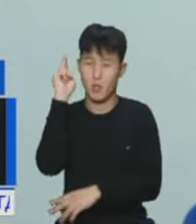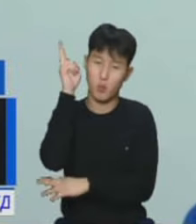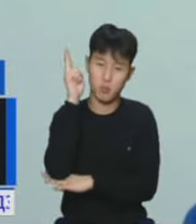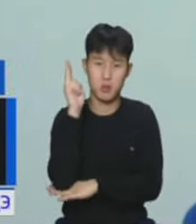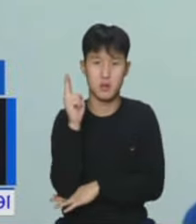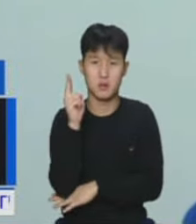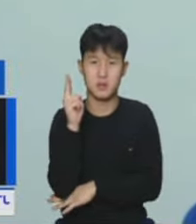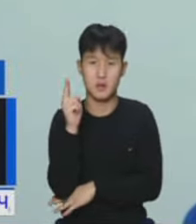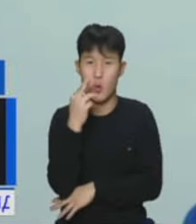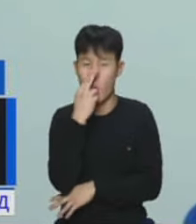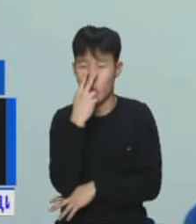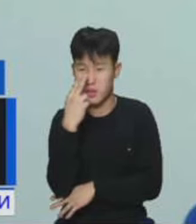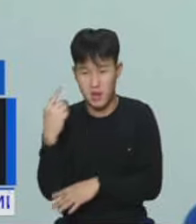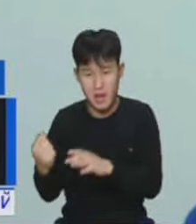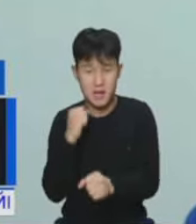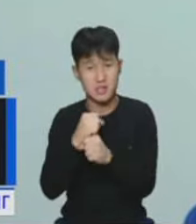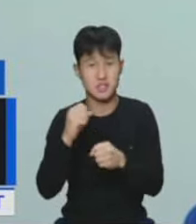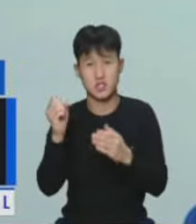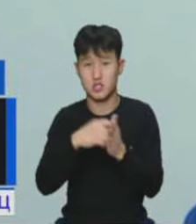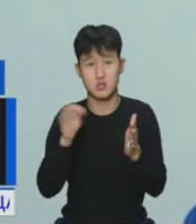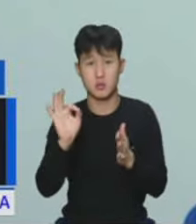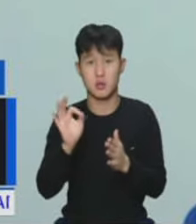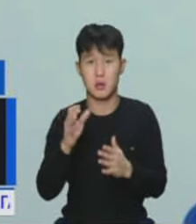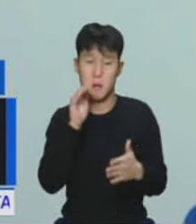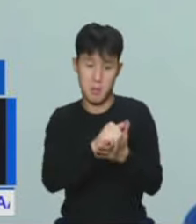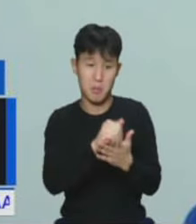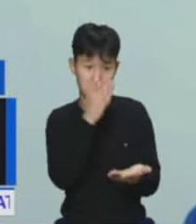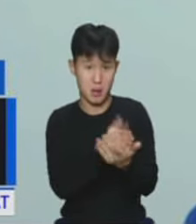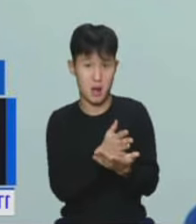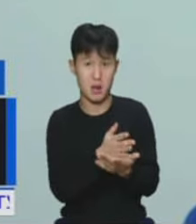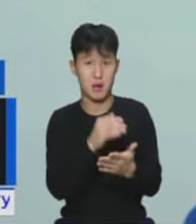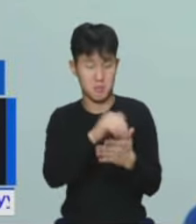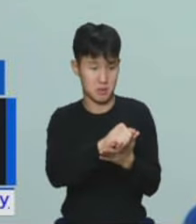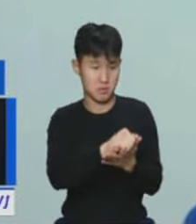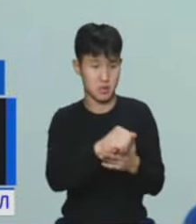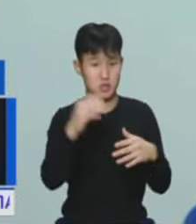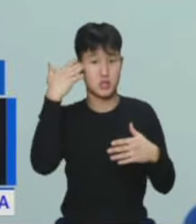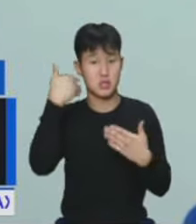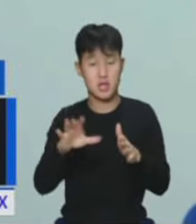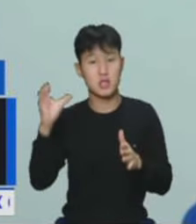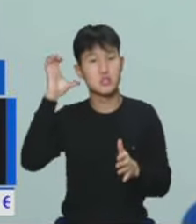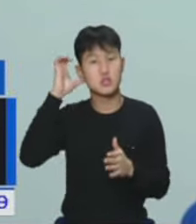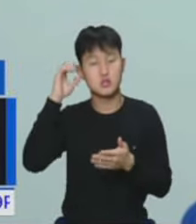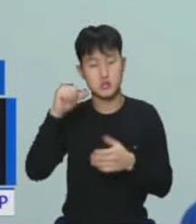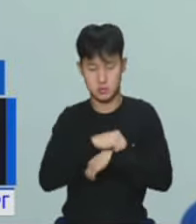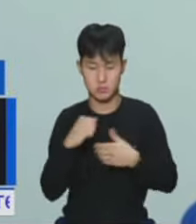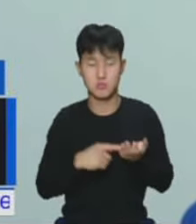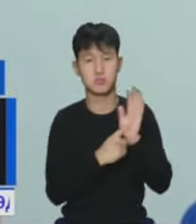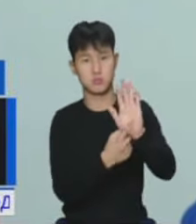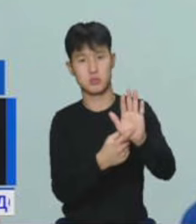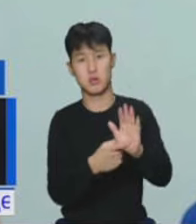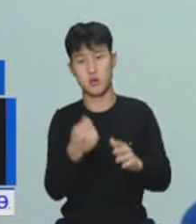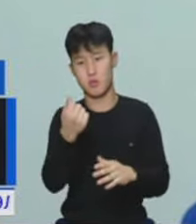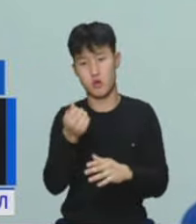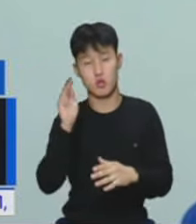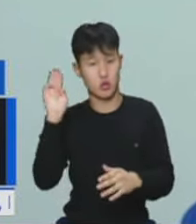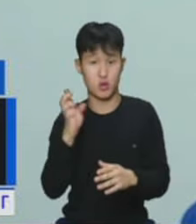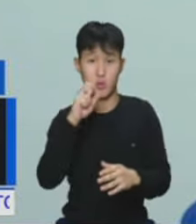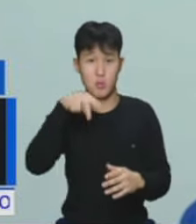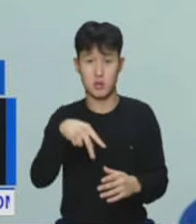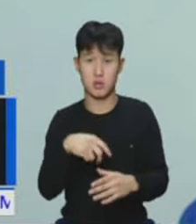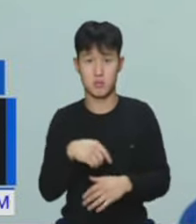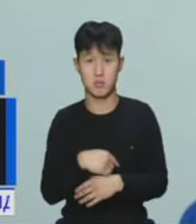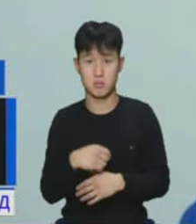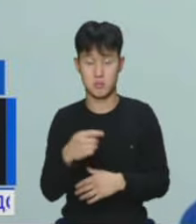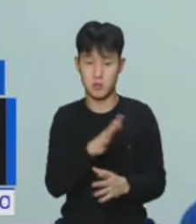болохгүй мэдээлэлтэй байгаа ш цаатхан чинь. Тэгэхээр баримтаа энэ сонсголын үеэр нээлттэй арт түмэнд зарлжих. Тэгээ тэр мөнгөнд тодорхой болонгоот л би